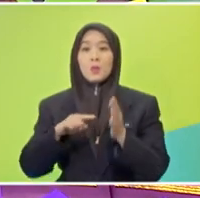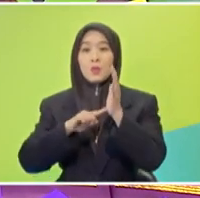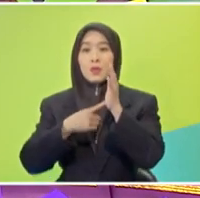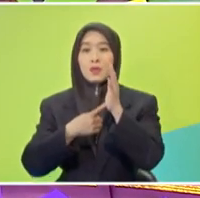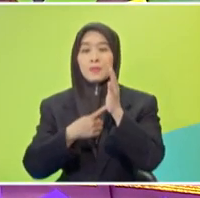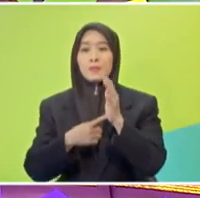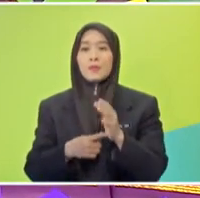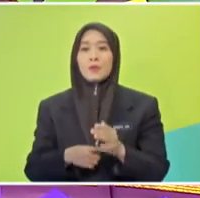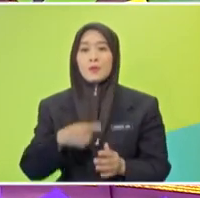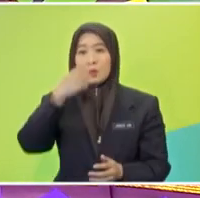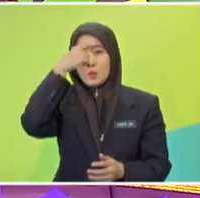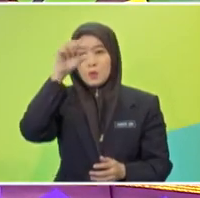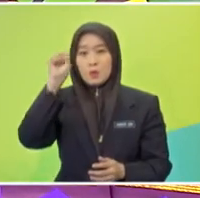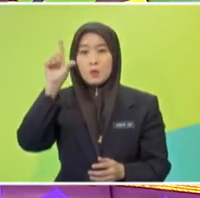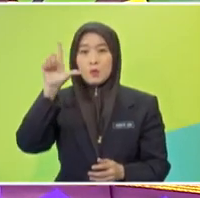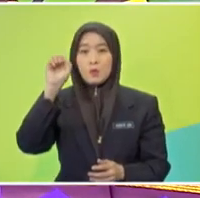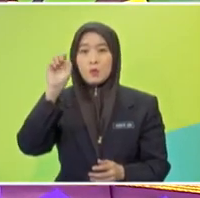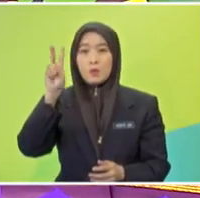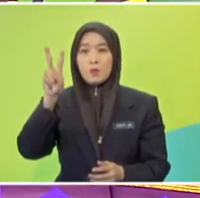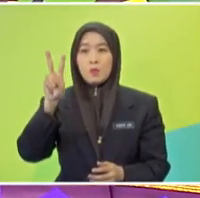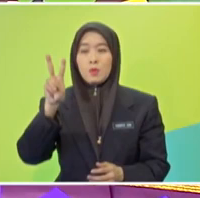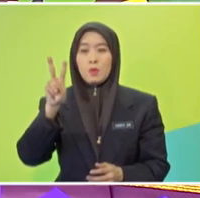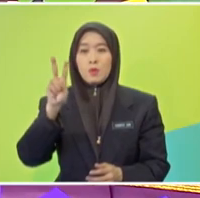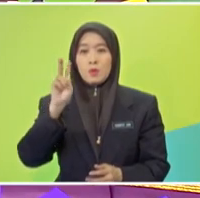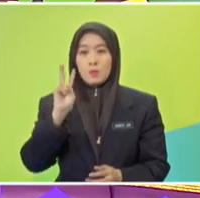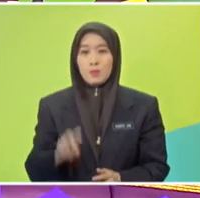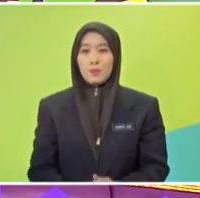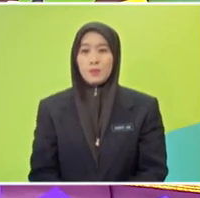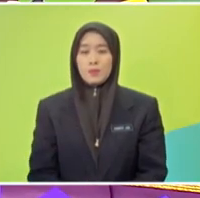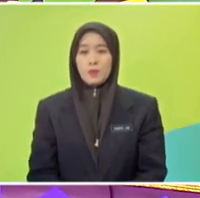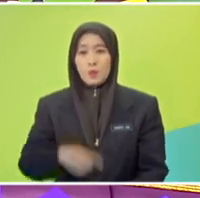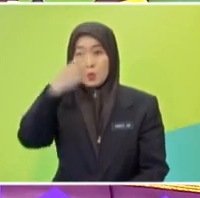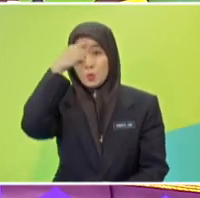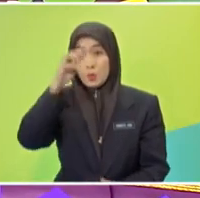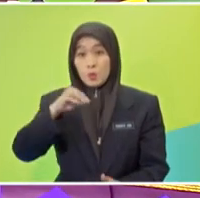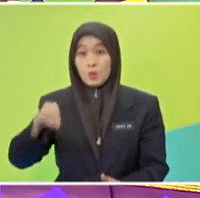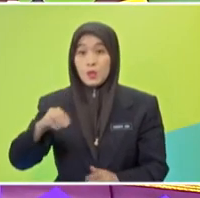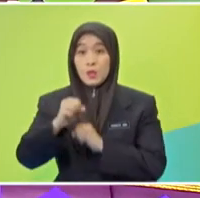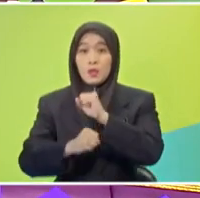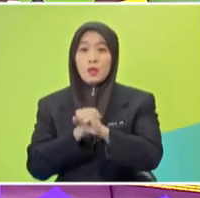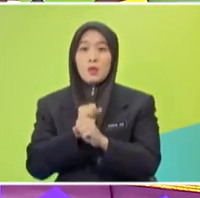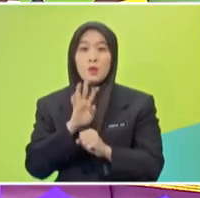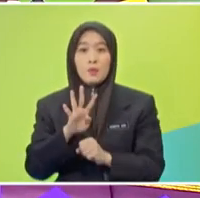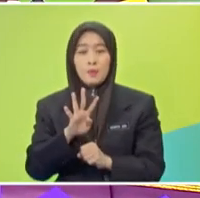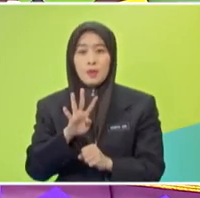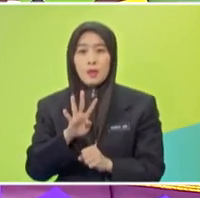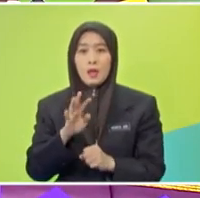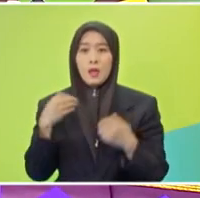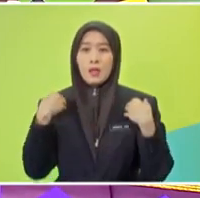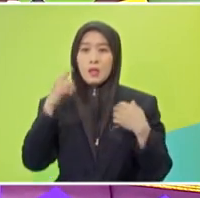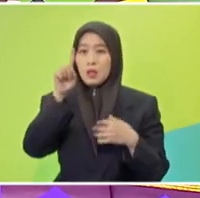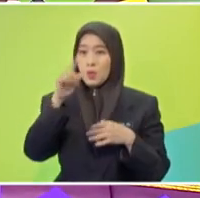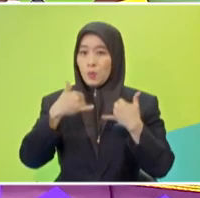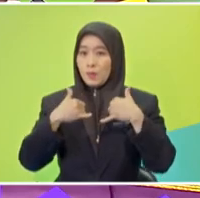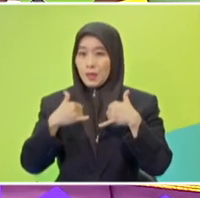hari ini kita belajar mata pelajaran bahasa Melayu untuk murid-murid tahun 4 dan untuk Semen ini ada satu permainan yaitu